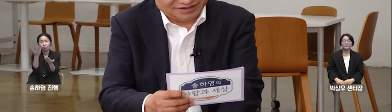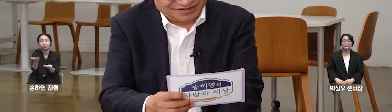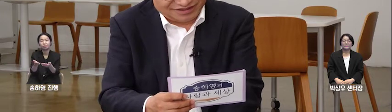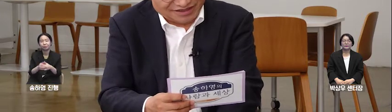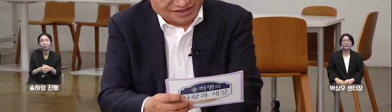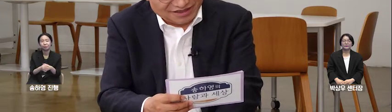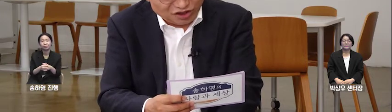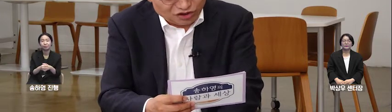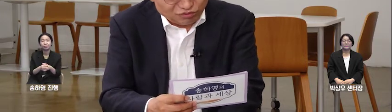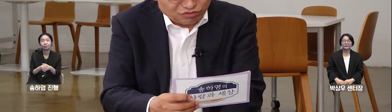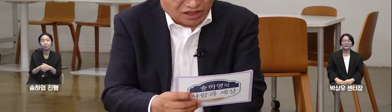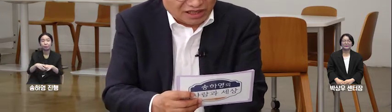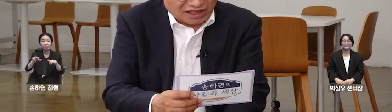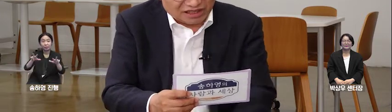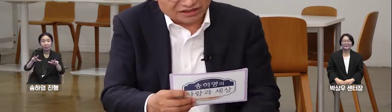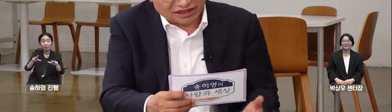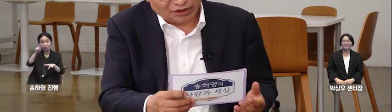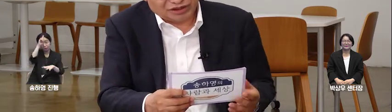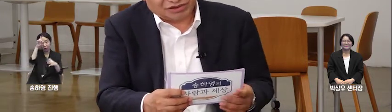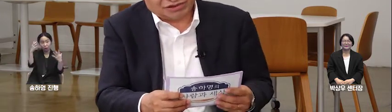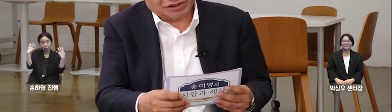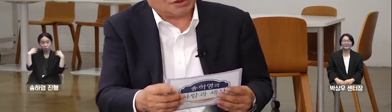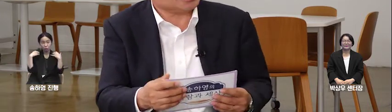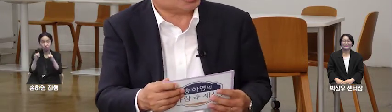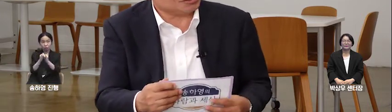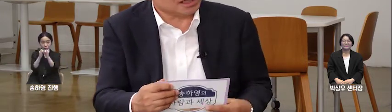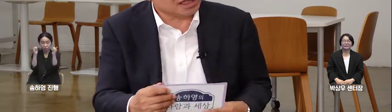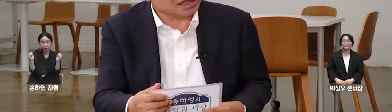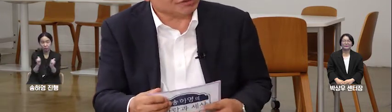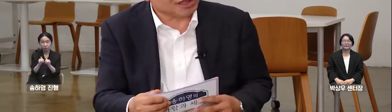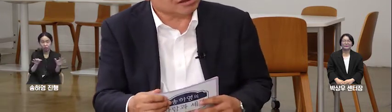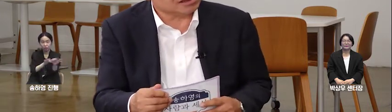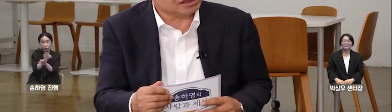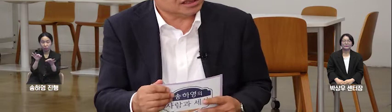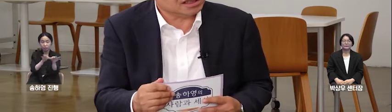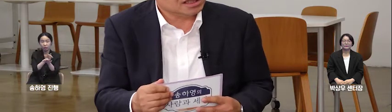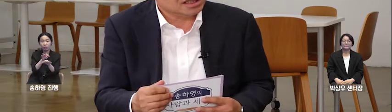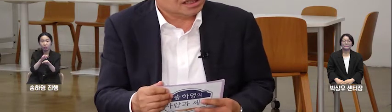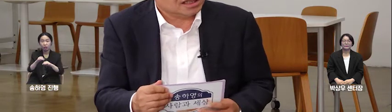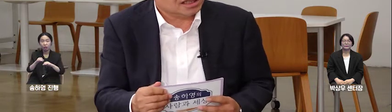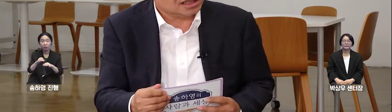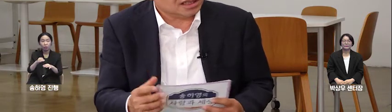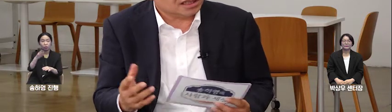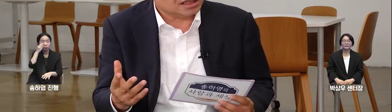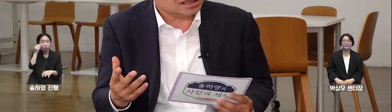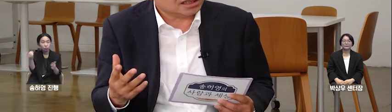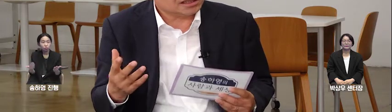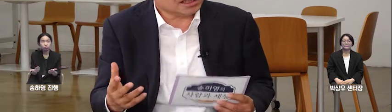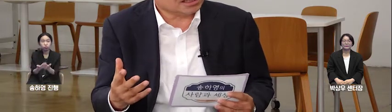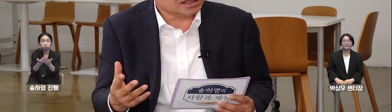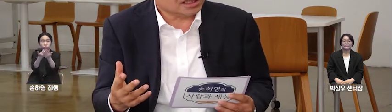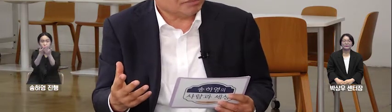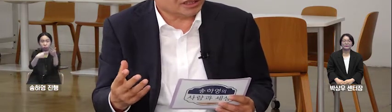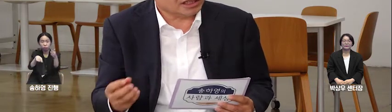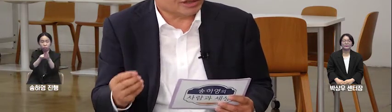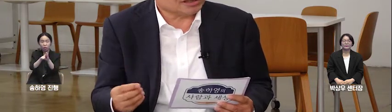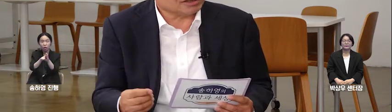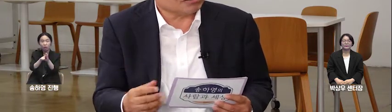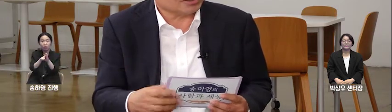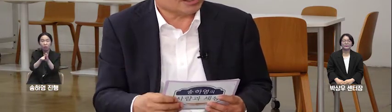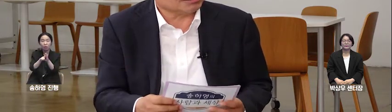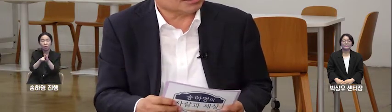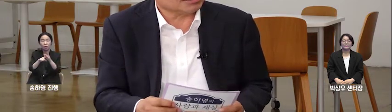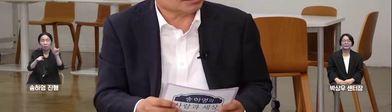아유 현 정부가 사회적 경제 활성화라고 하는 것을 시작할 때 100대